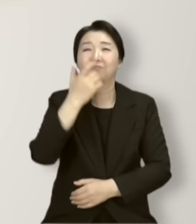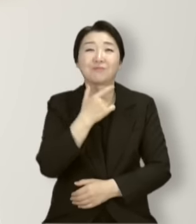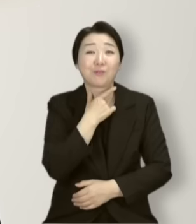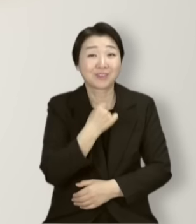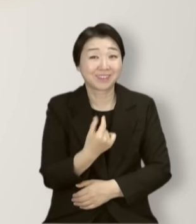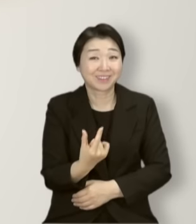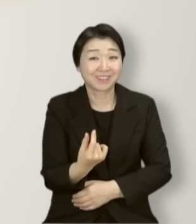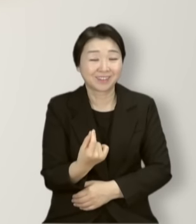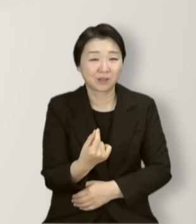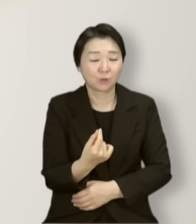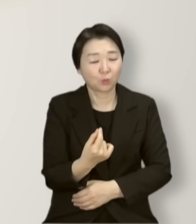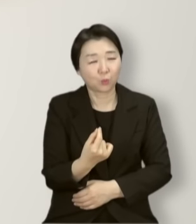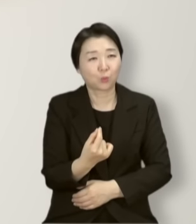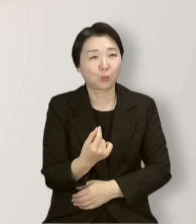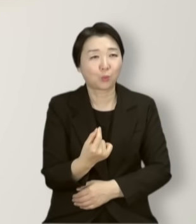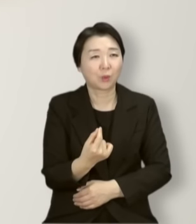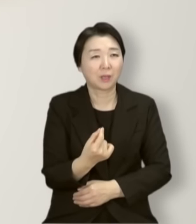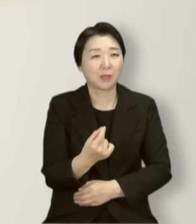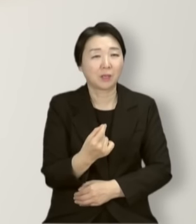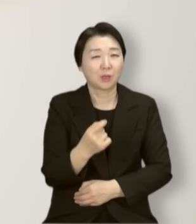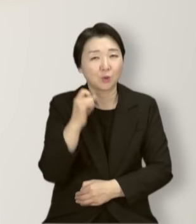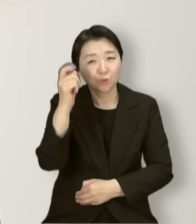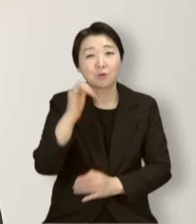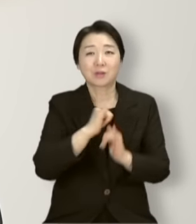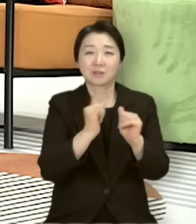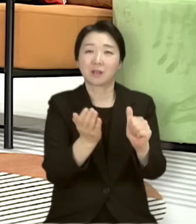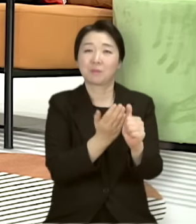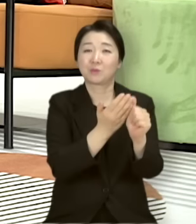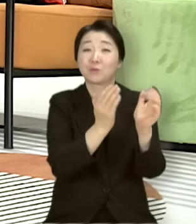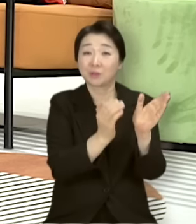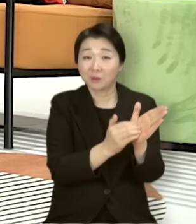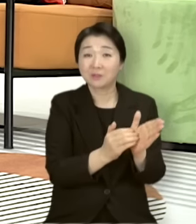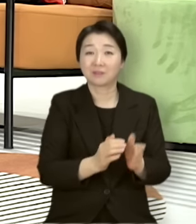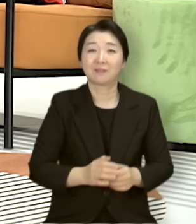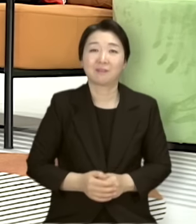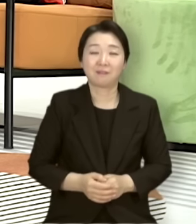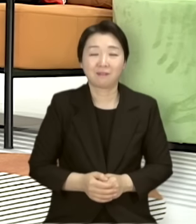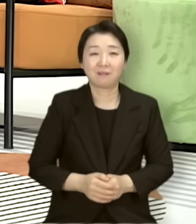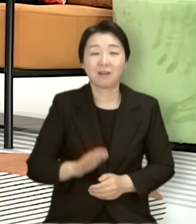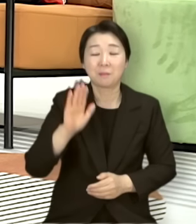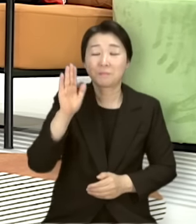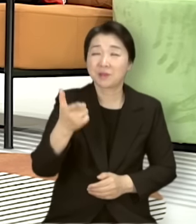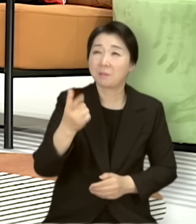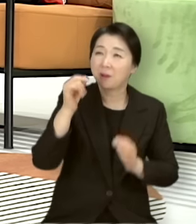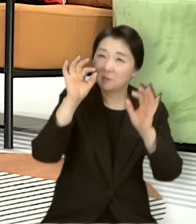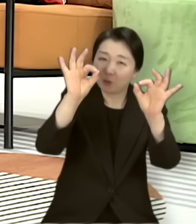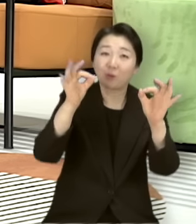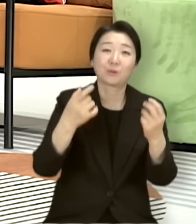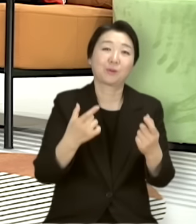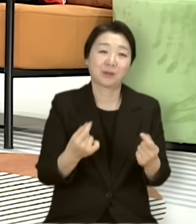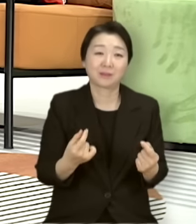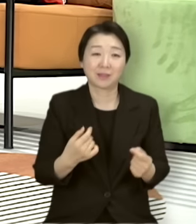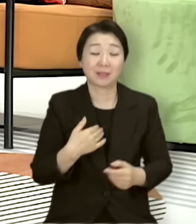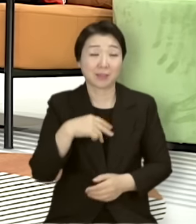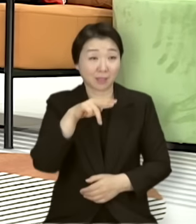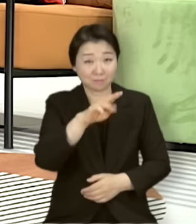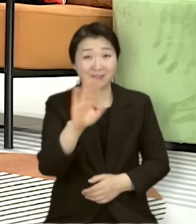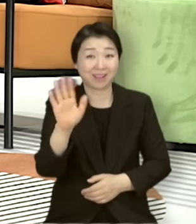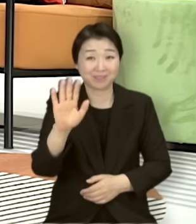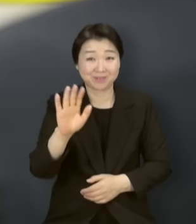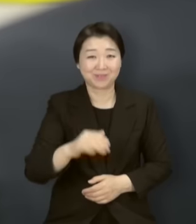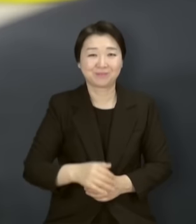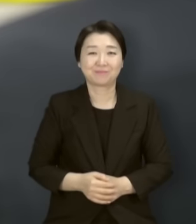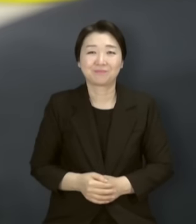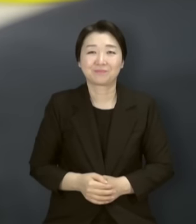예. 야, 그렇게 수많은 인재를 배출을 하셨네요. 일찍 미래를 내다보셨네요. 그런 것 같습니다. 제가 내다본 게 아니고